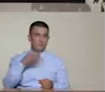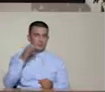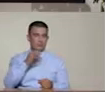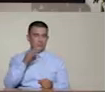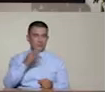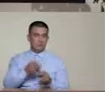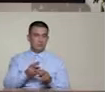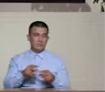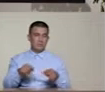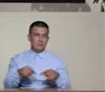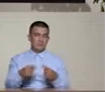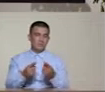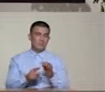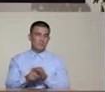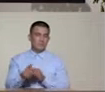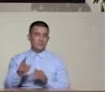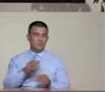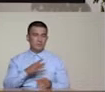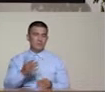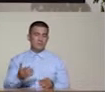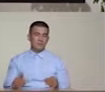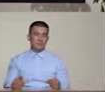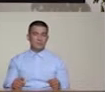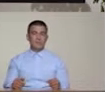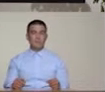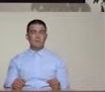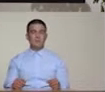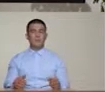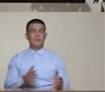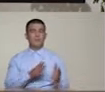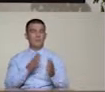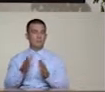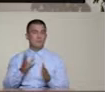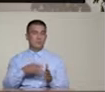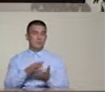ham rivojlanishini boshlandi. Va natijada